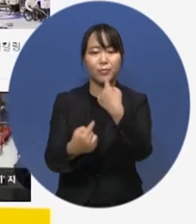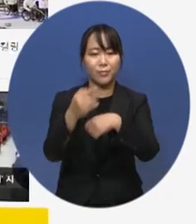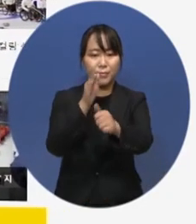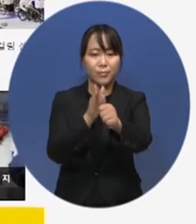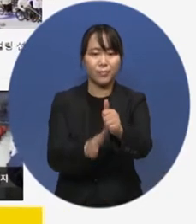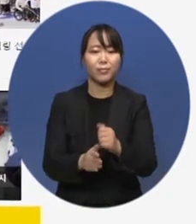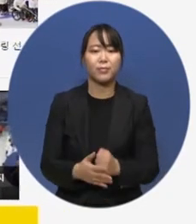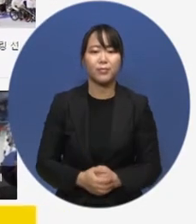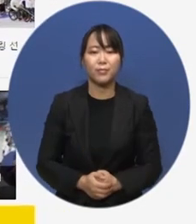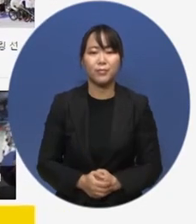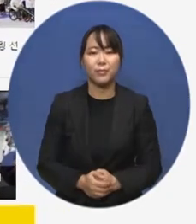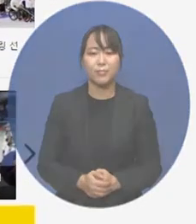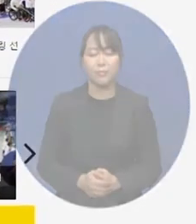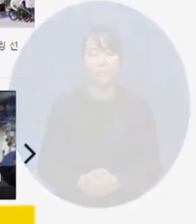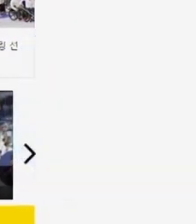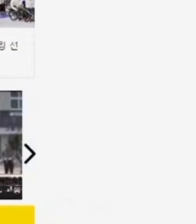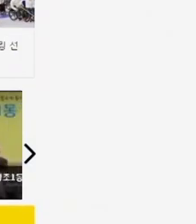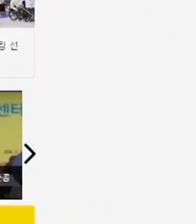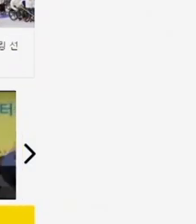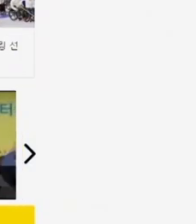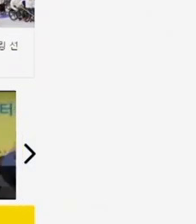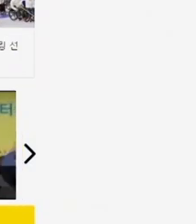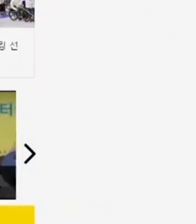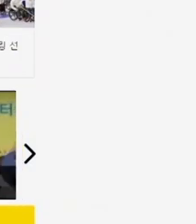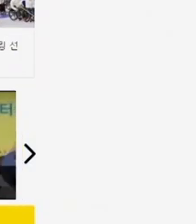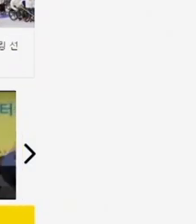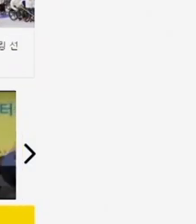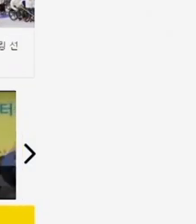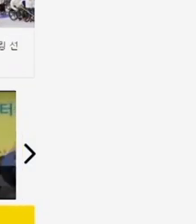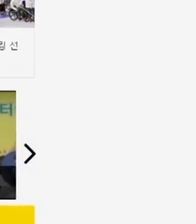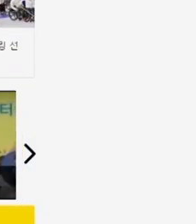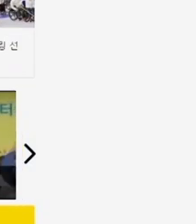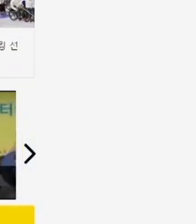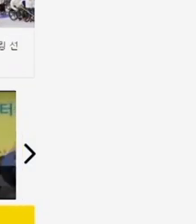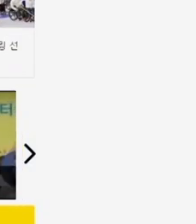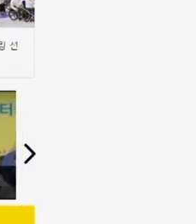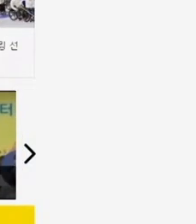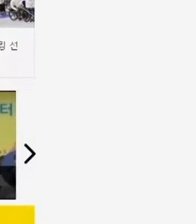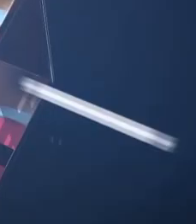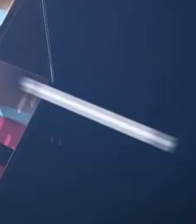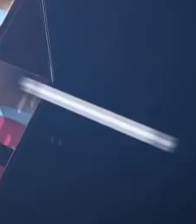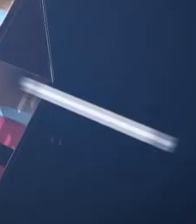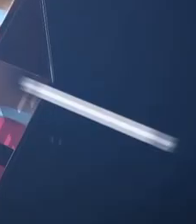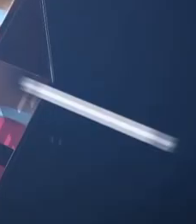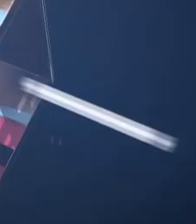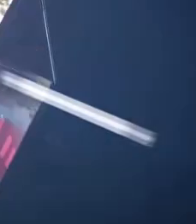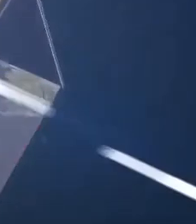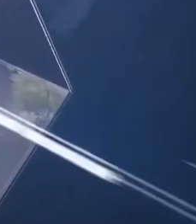02-2655-9519로 많은 제보 바랍니다.